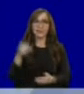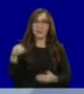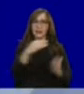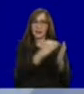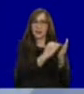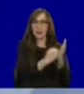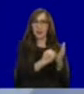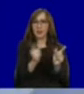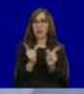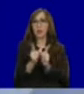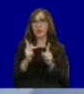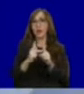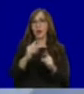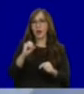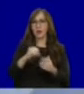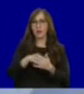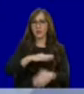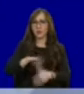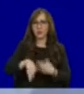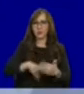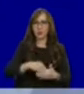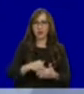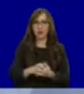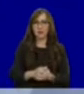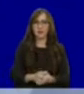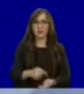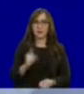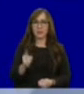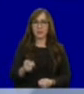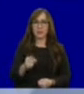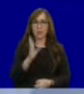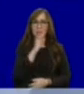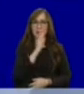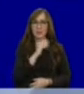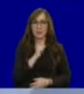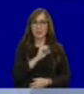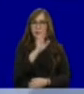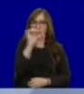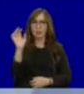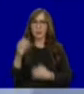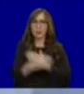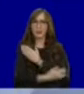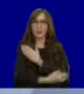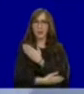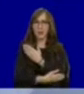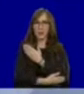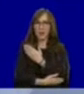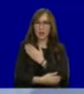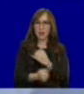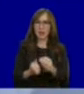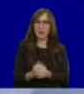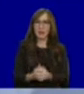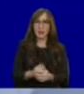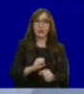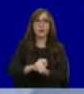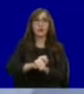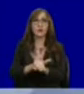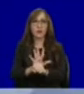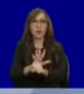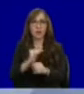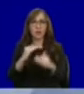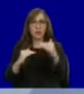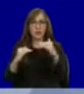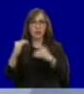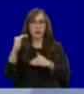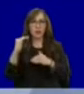semuanya ini adalah alasan kenapa di berbagai macam negara yang dimana kasus infeksinya COVID-nya pun sangat tinggi, sekolah-sekolah